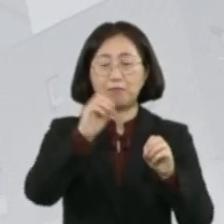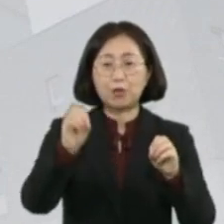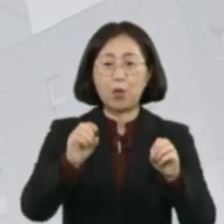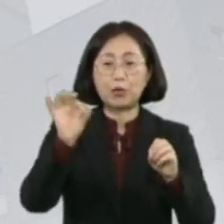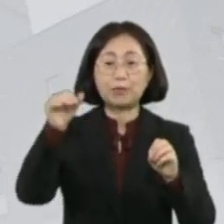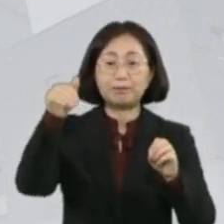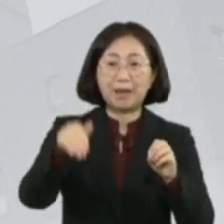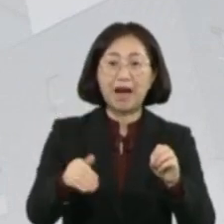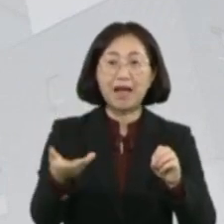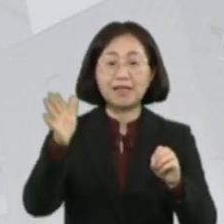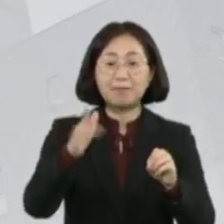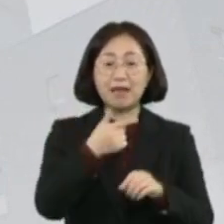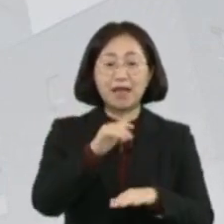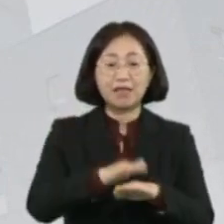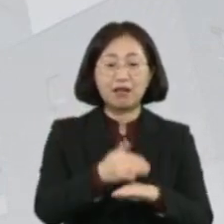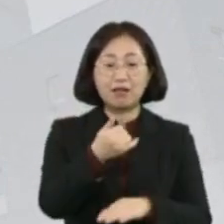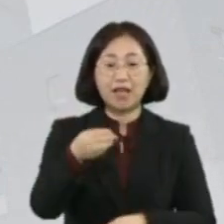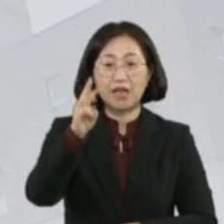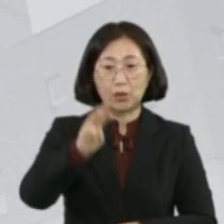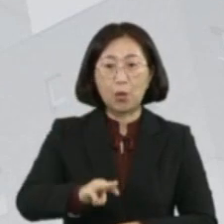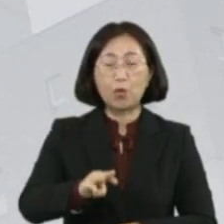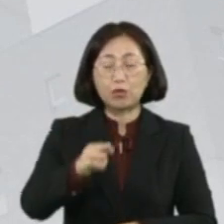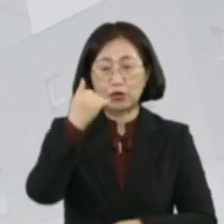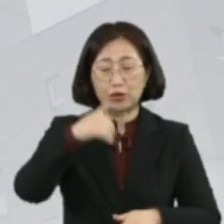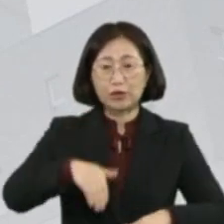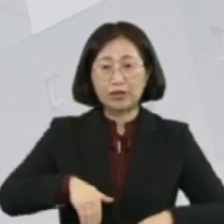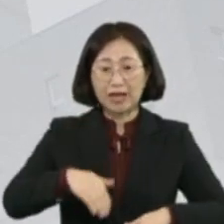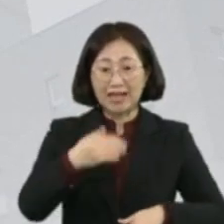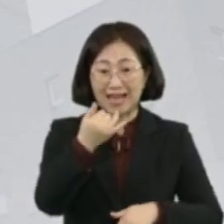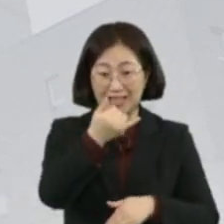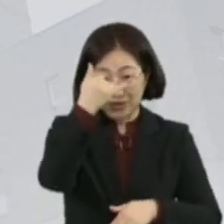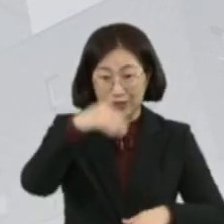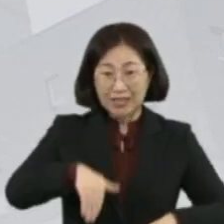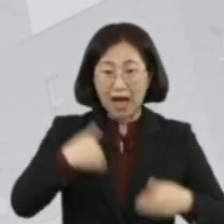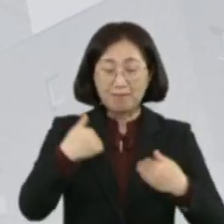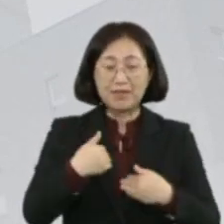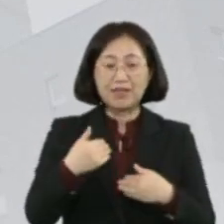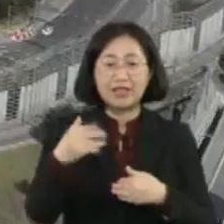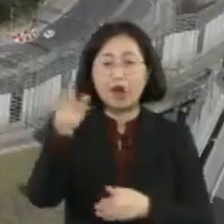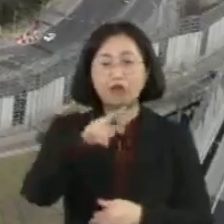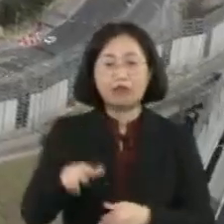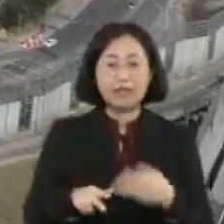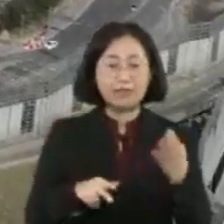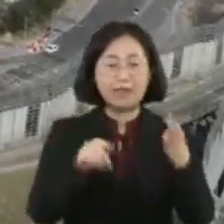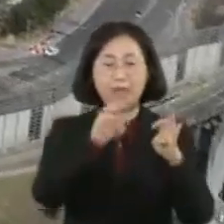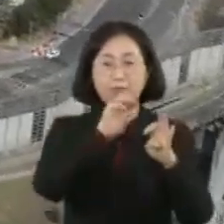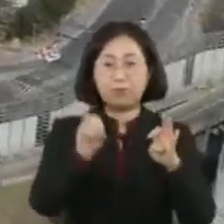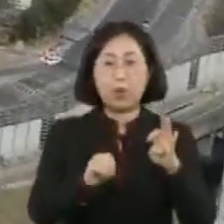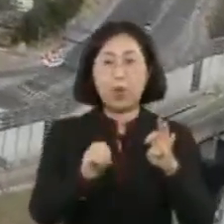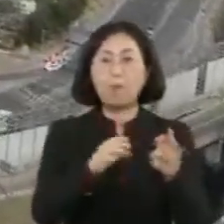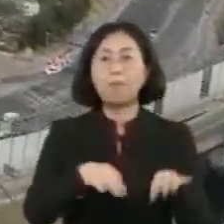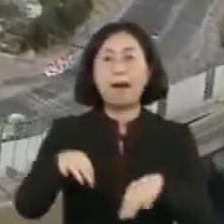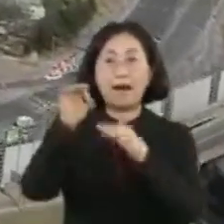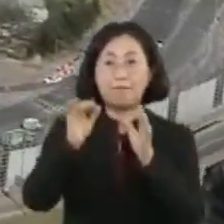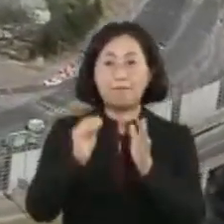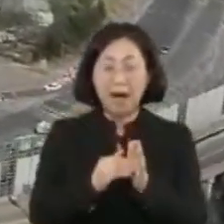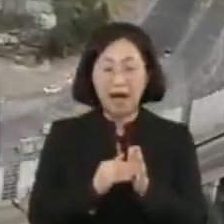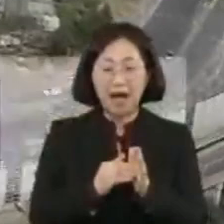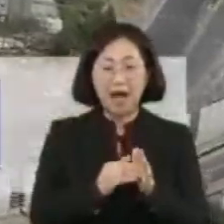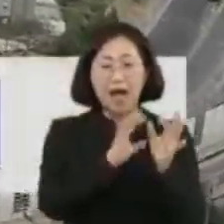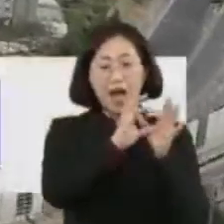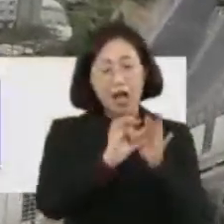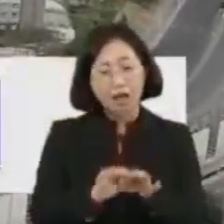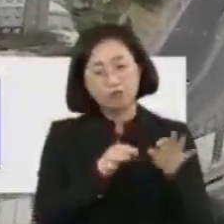하락했지만 대전, 충남을 비롯해 전국 평균 13% 넘게 올랐습니다. 이렇게 강세를